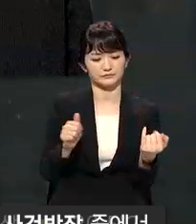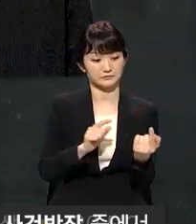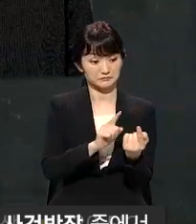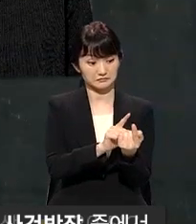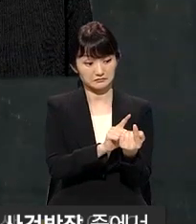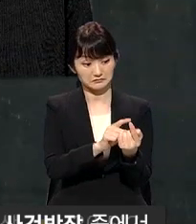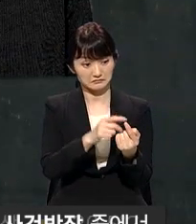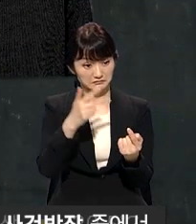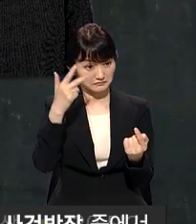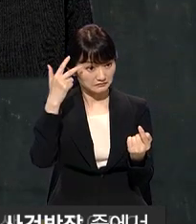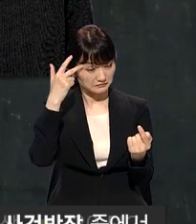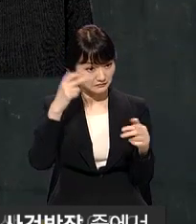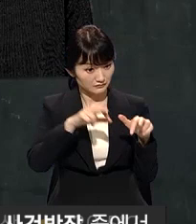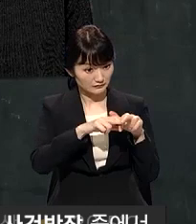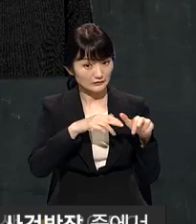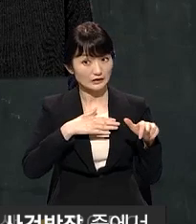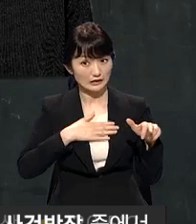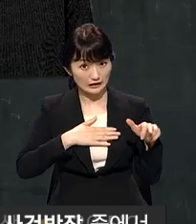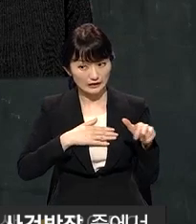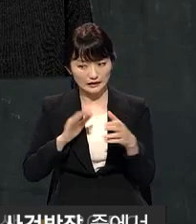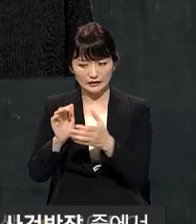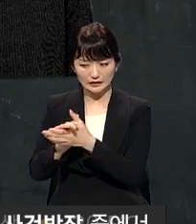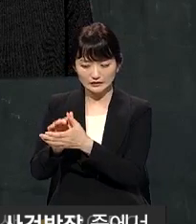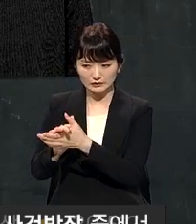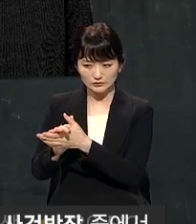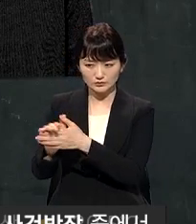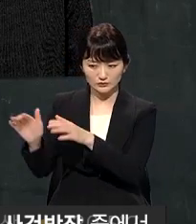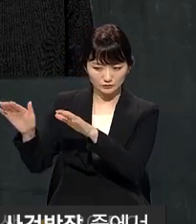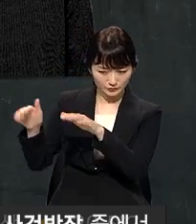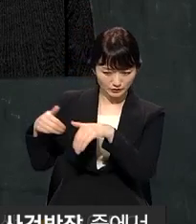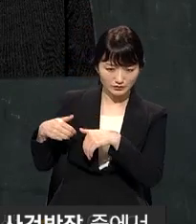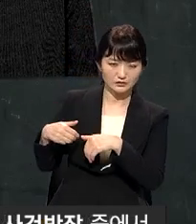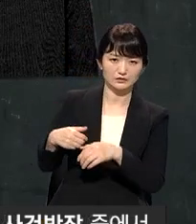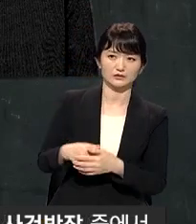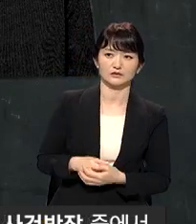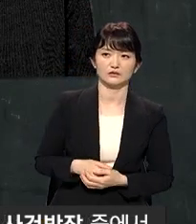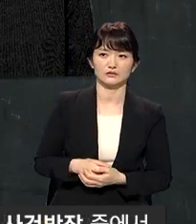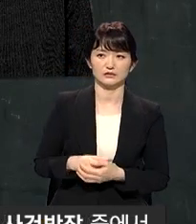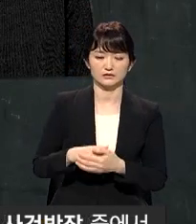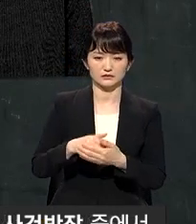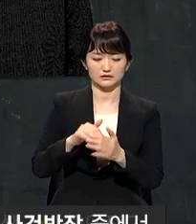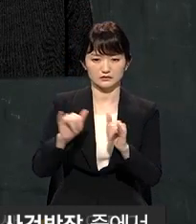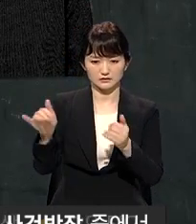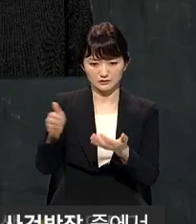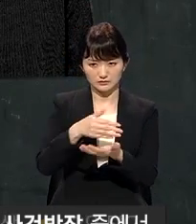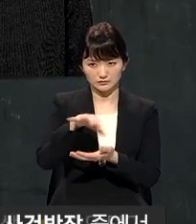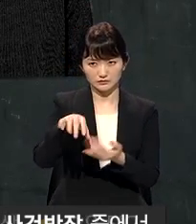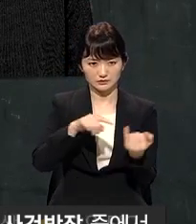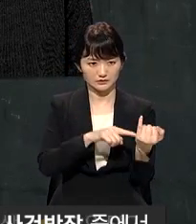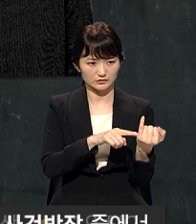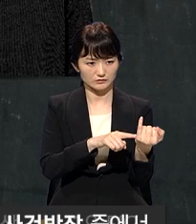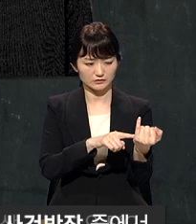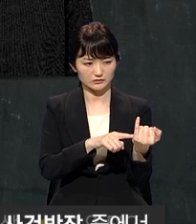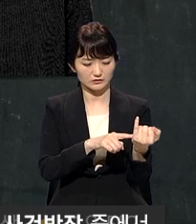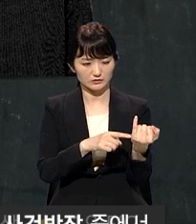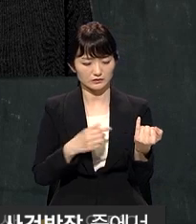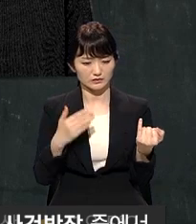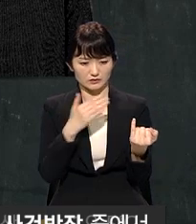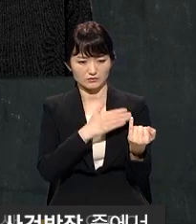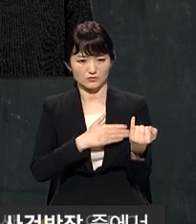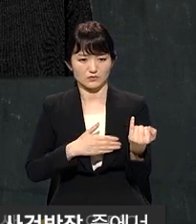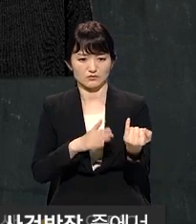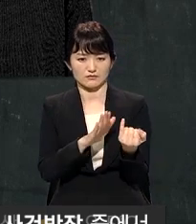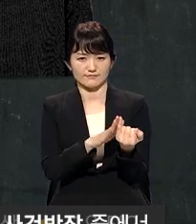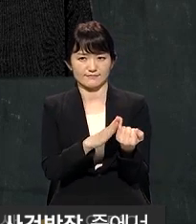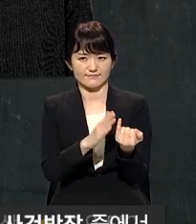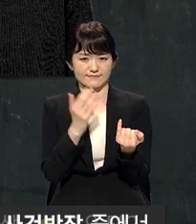알아채고 친구들과 이제 피해자를 불러내서 이제 인적이득으로 옥상에서 피해자의 신체를 만지는 등 또 간음까지